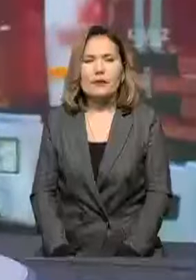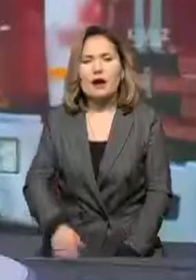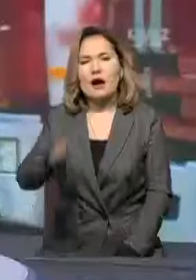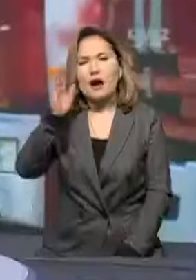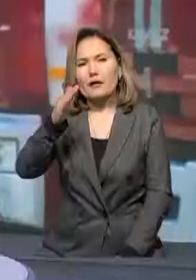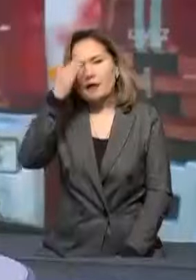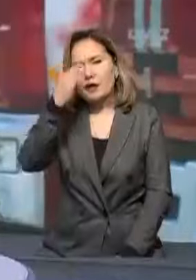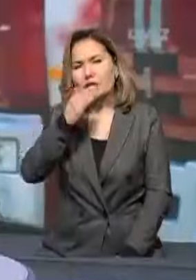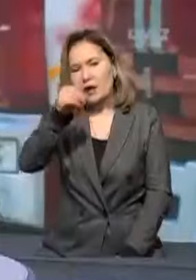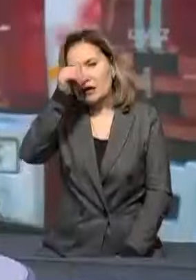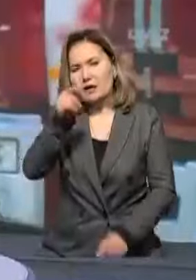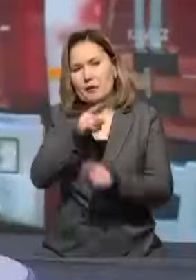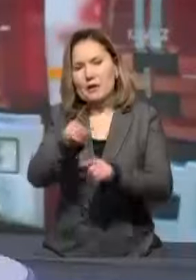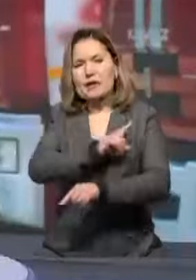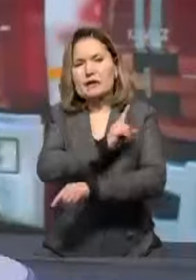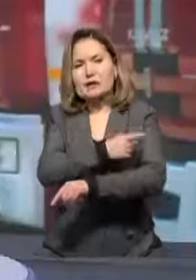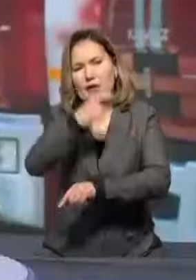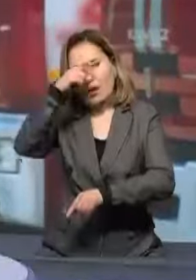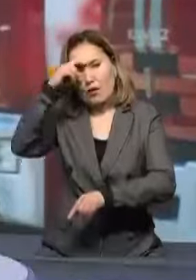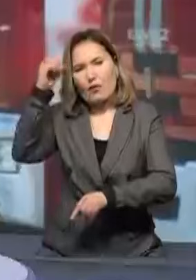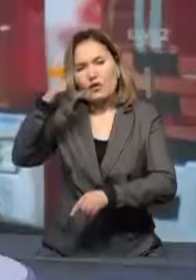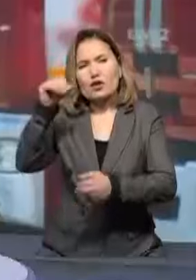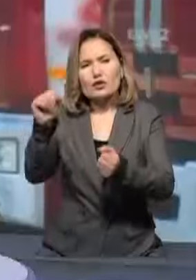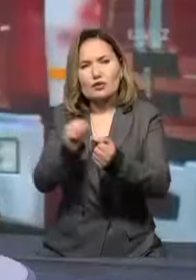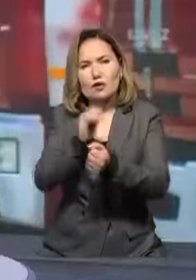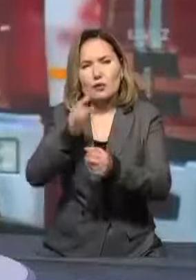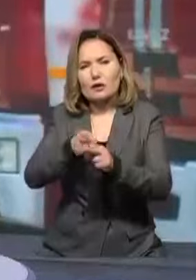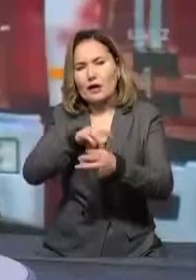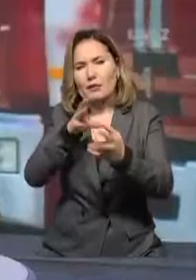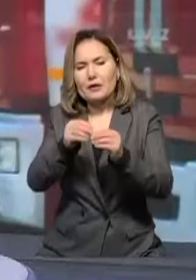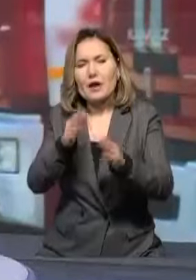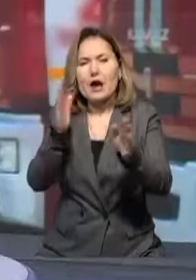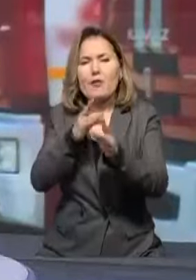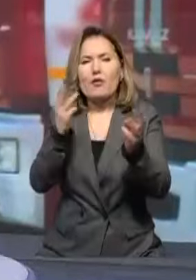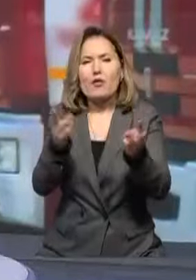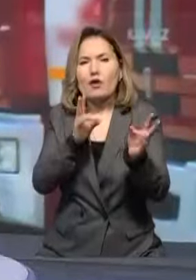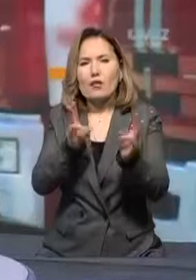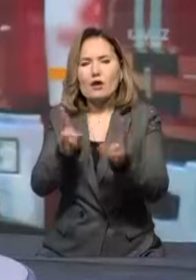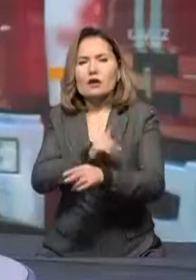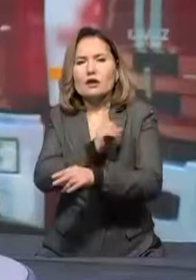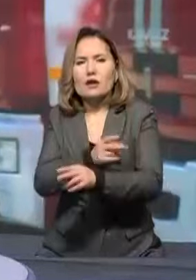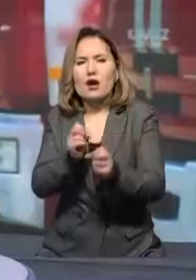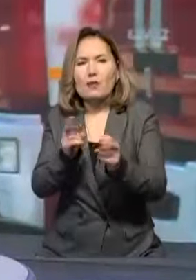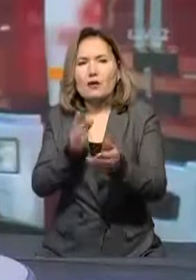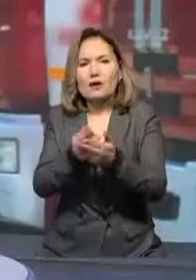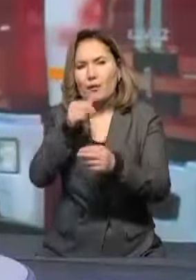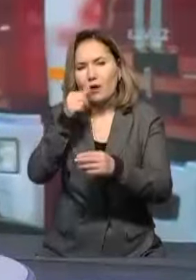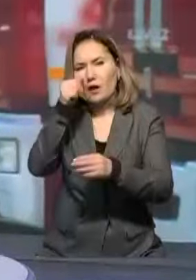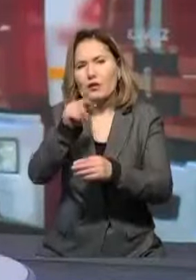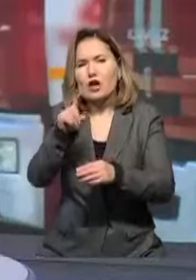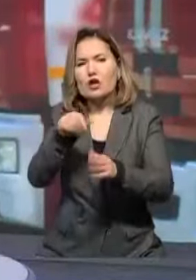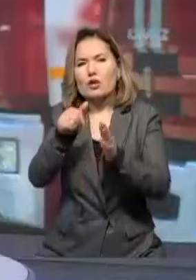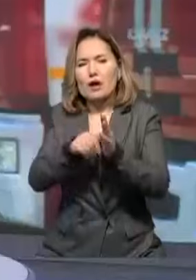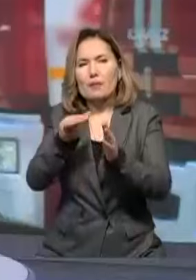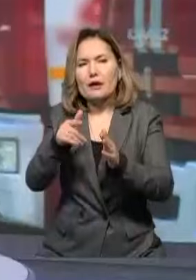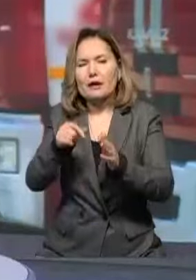Алдағы жаз айлары әдеттегіден ыстық әрі құрғақ болады деп күтілуде. Сәйкесінше табиғи өрт қаупі күшейеді. Былтырдың өзінде 116 мың